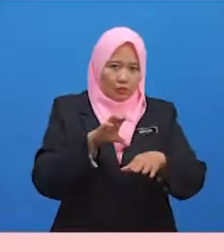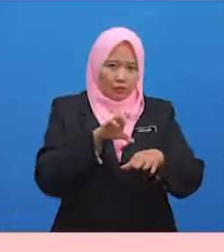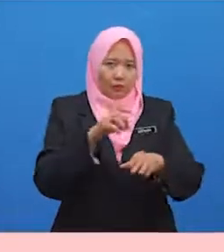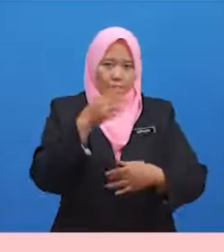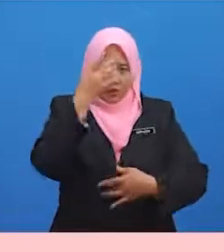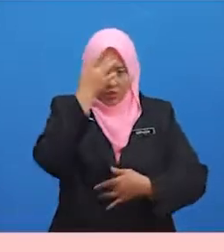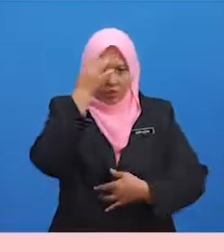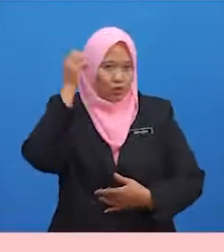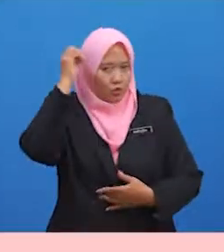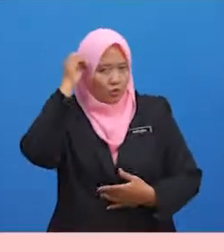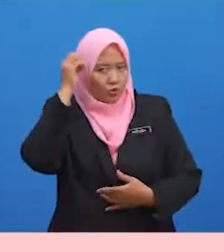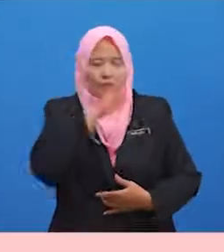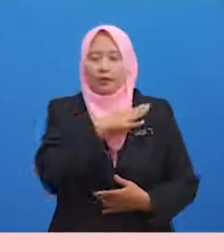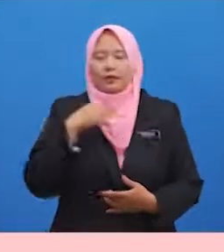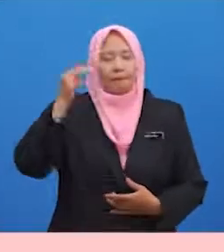atau migraine.